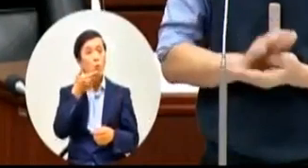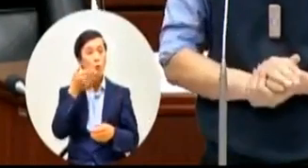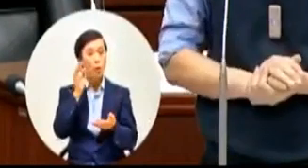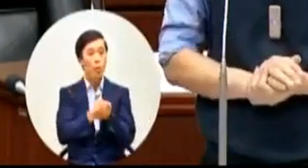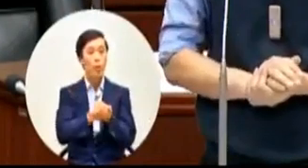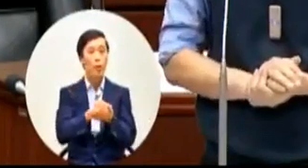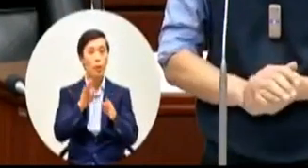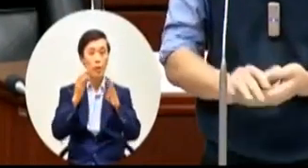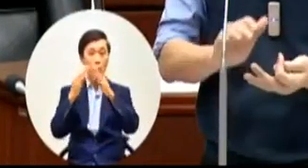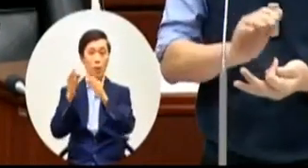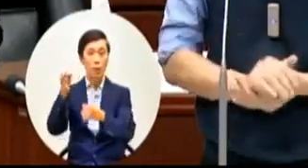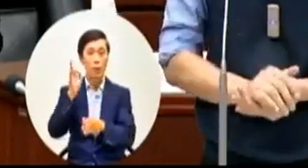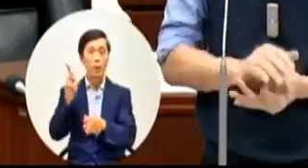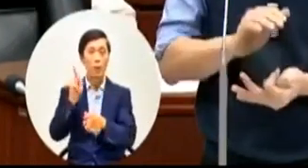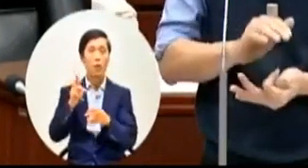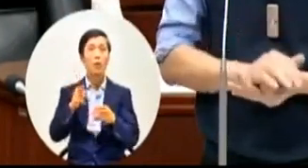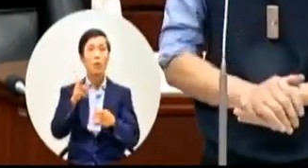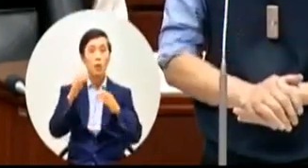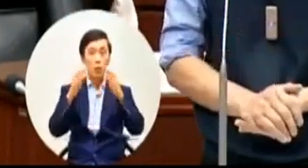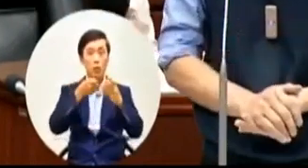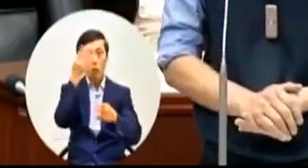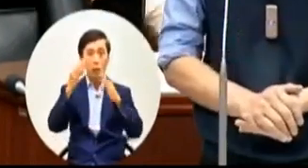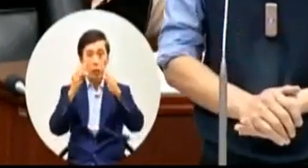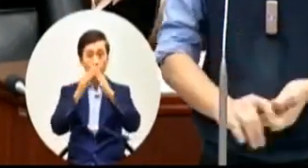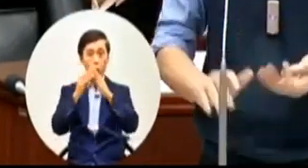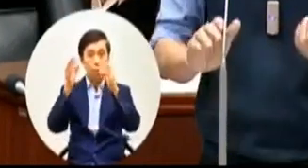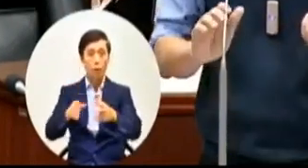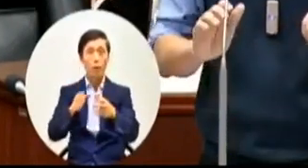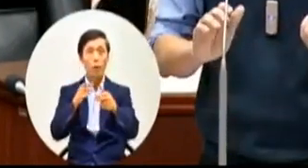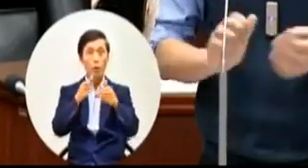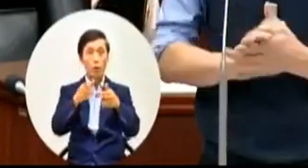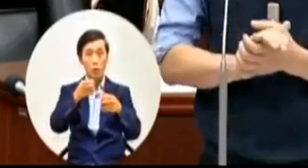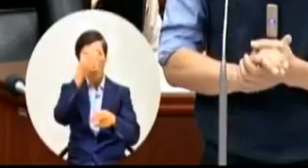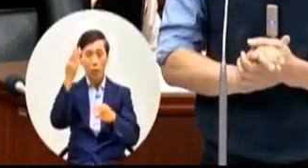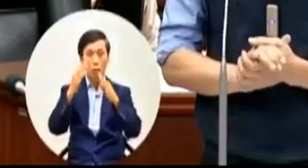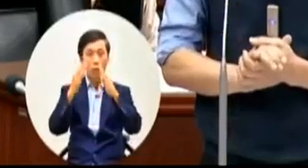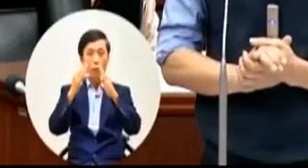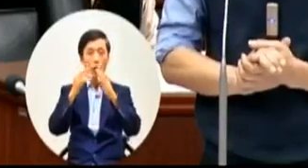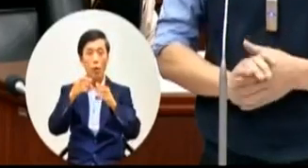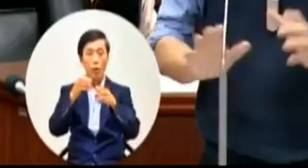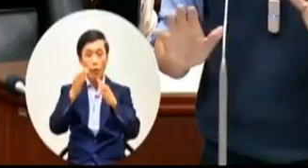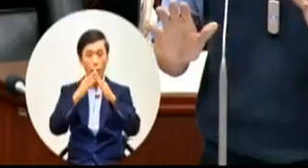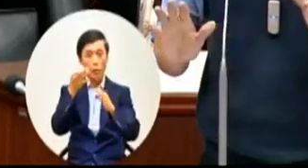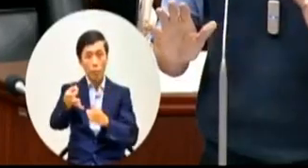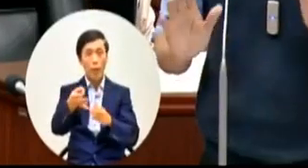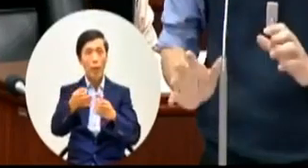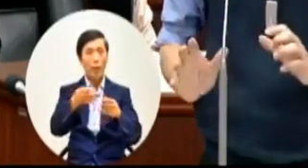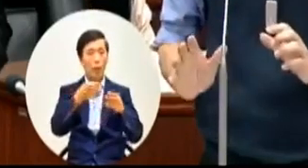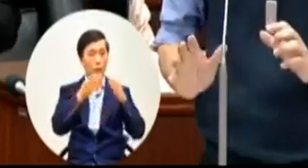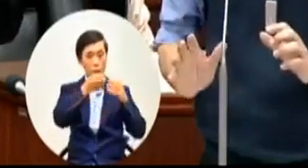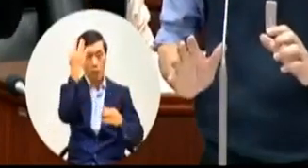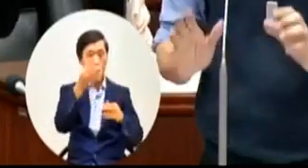问题是一个重点工作青年创业也会是个重点工作那还有各方面的照顾那